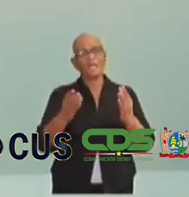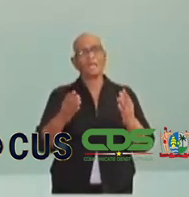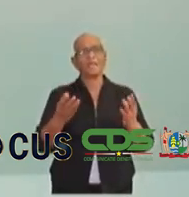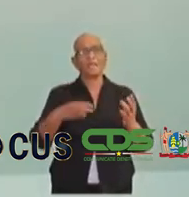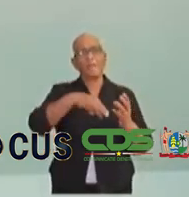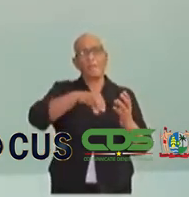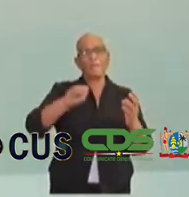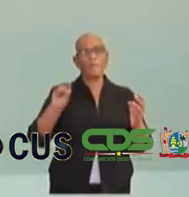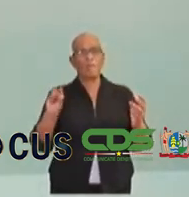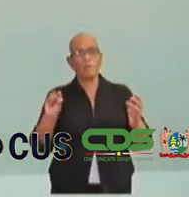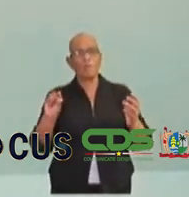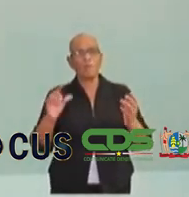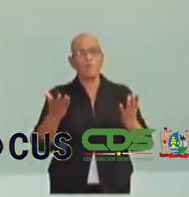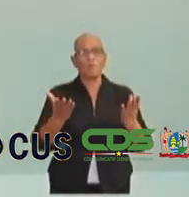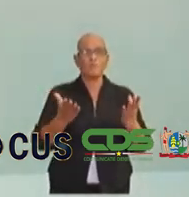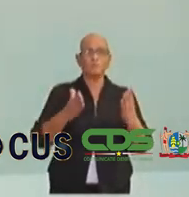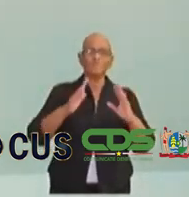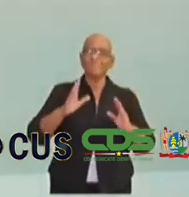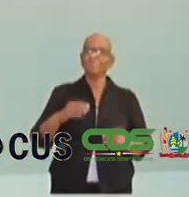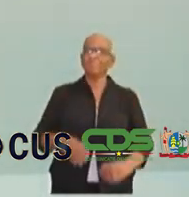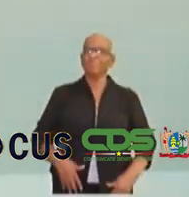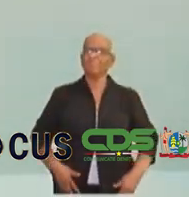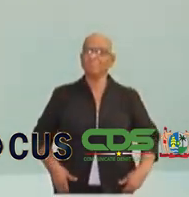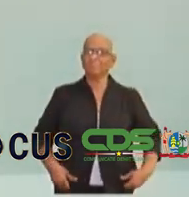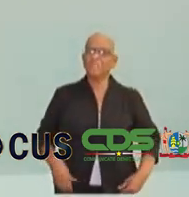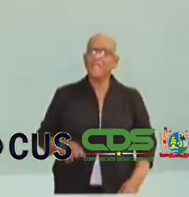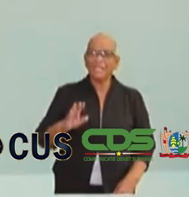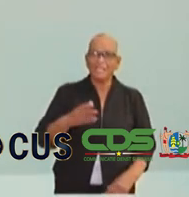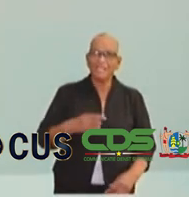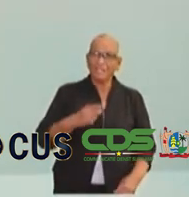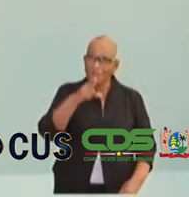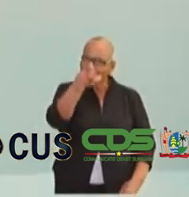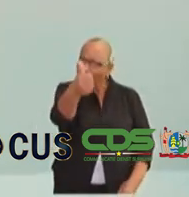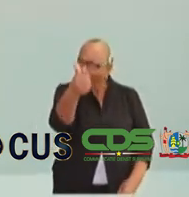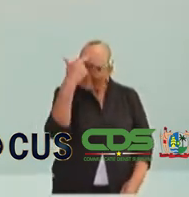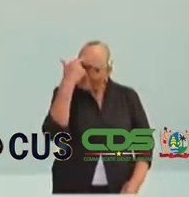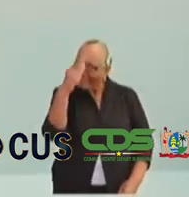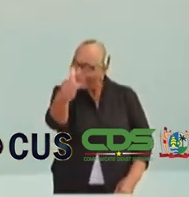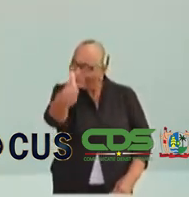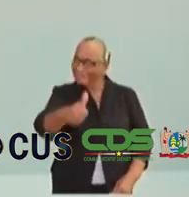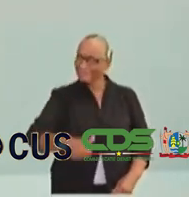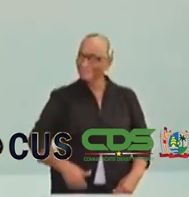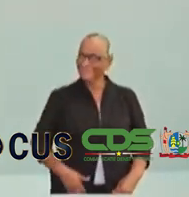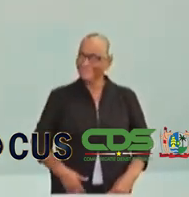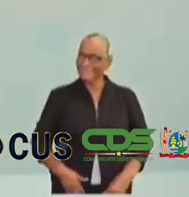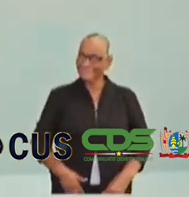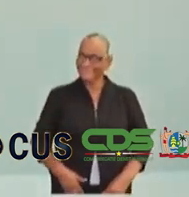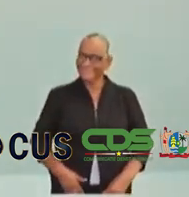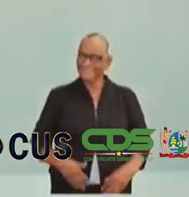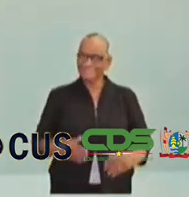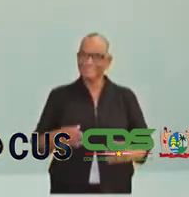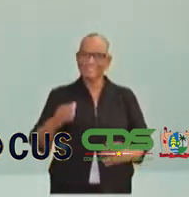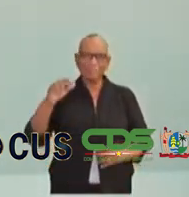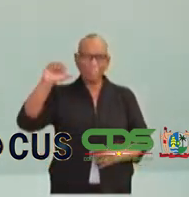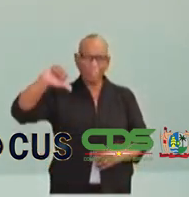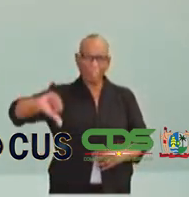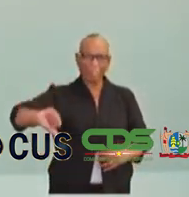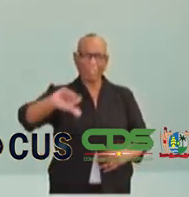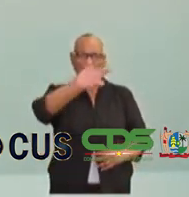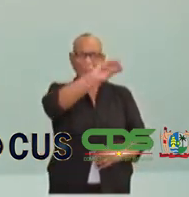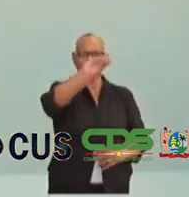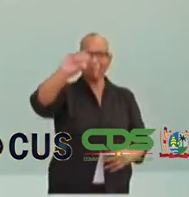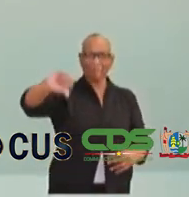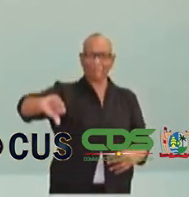is half begonnen, maar we hebben afgelopen week een mijlpaal bereikt bij de bouw van de